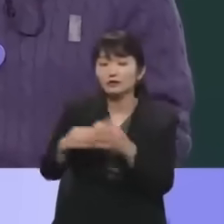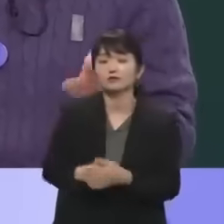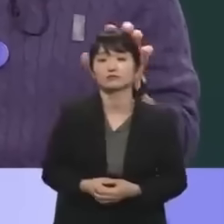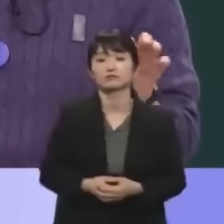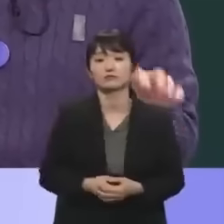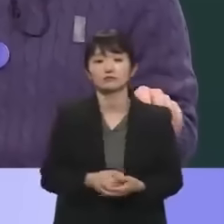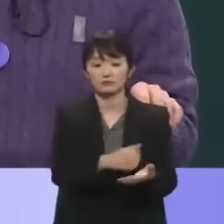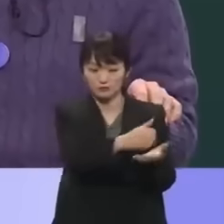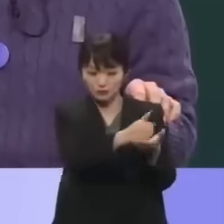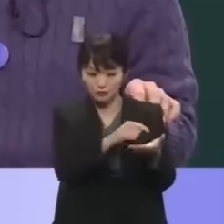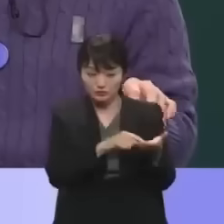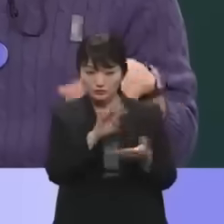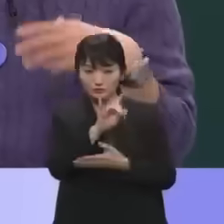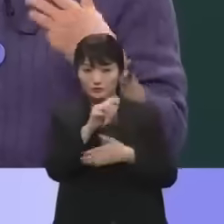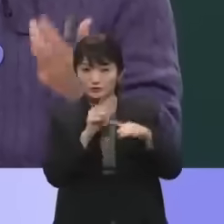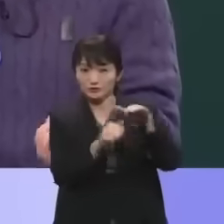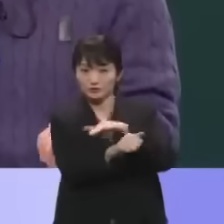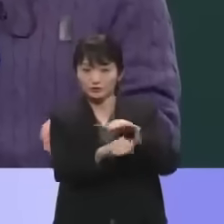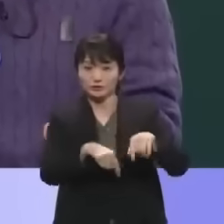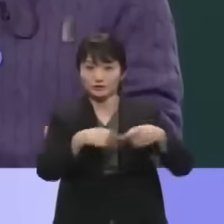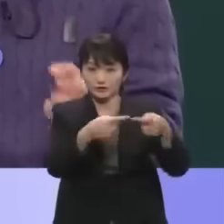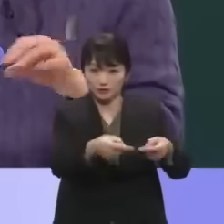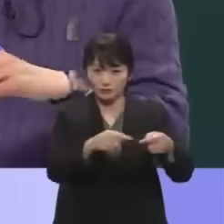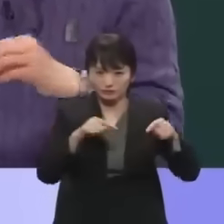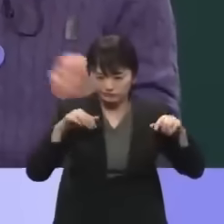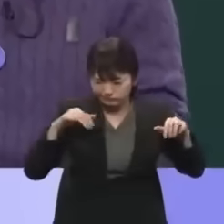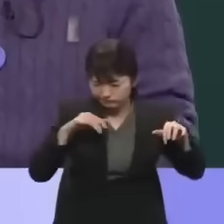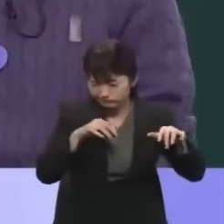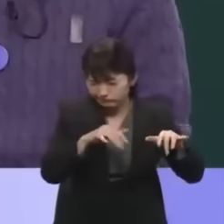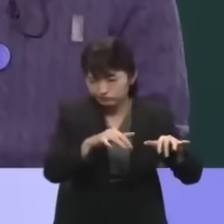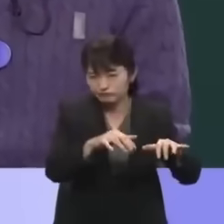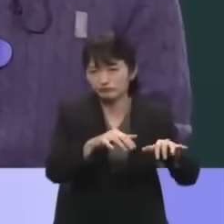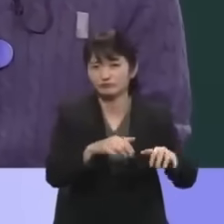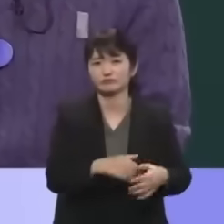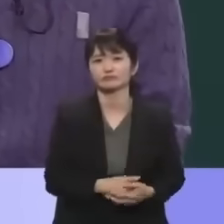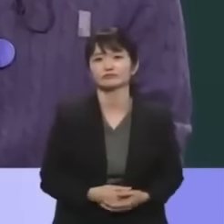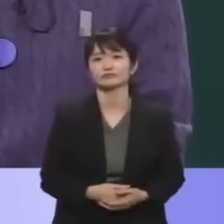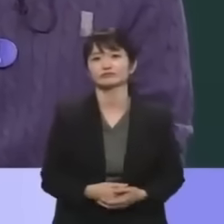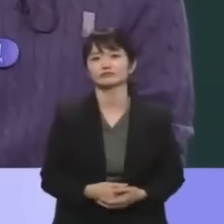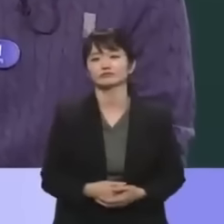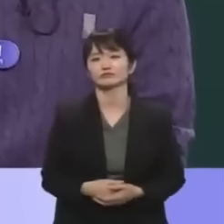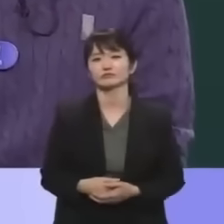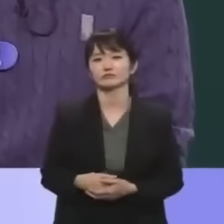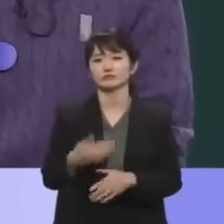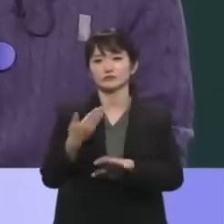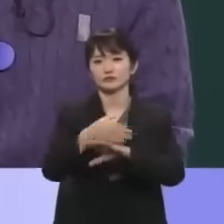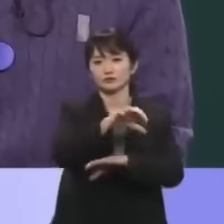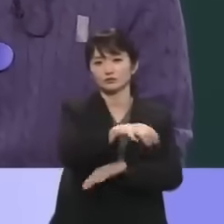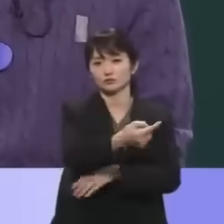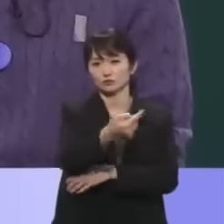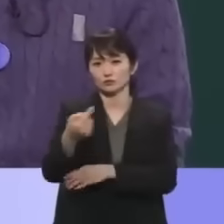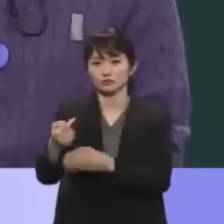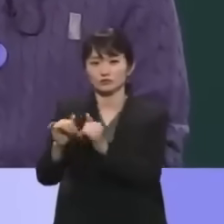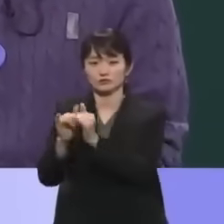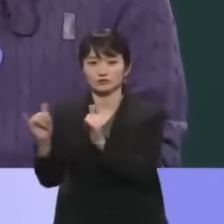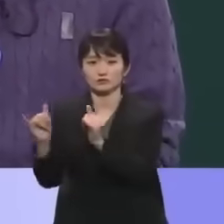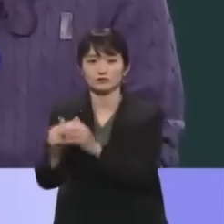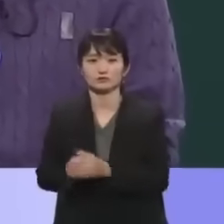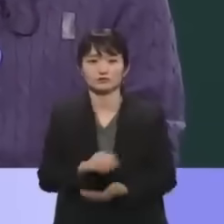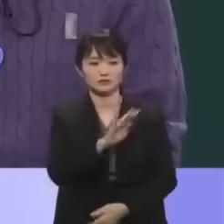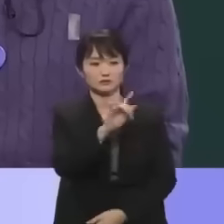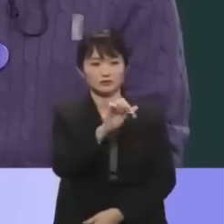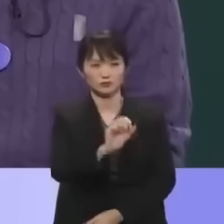백대표가 참여하는 곳으로 지금 몰리게 된 거죠 유명세까지 더해져 가지고 그러다 보니까 외지 상인들이이 백종원 씨 때문에